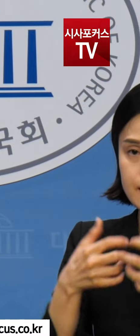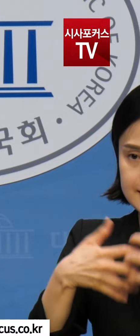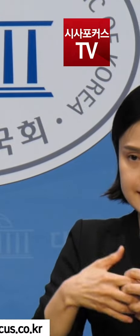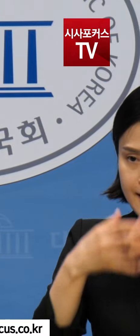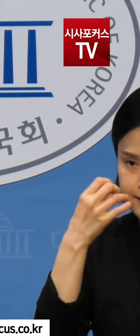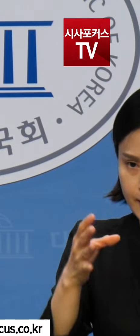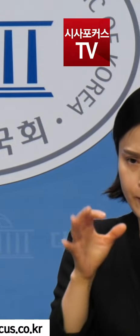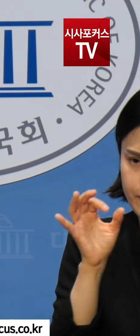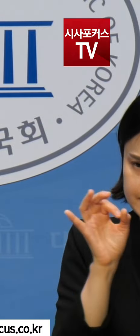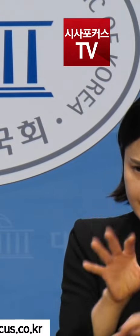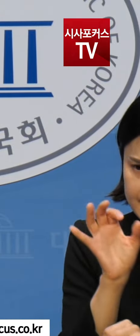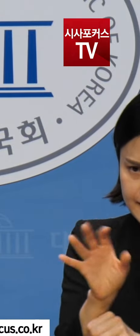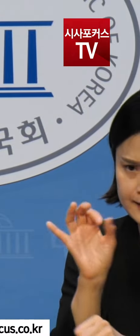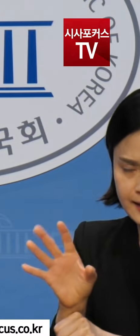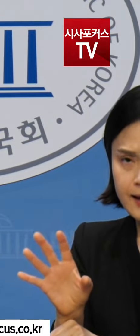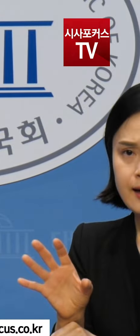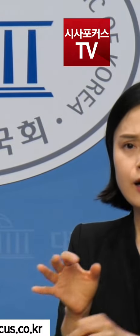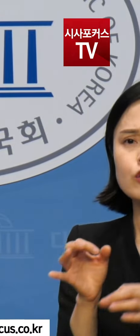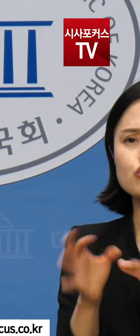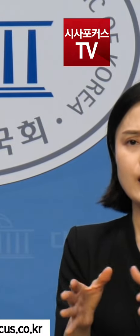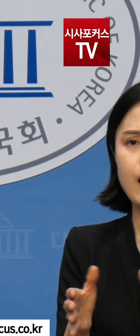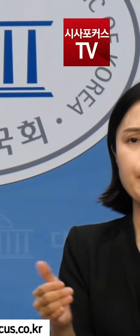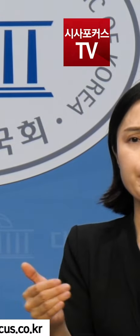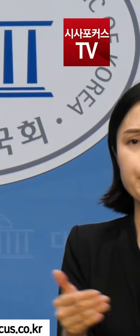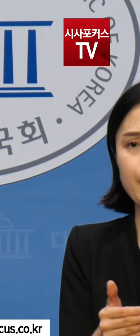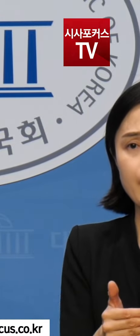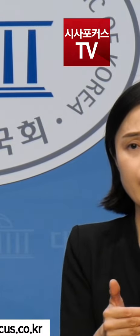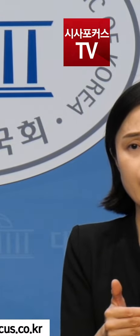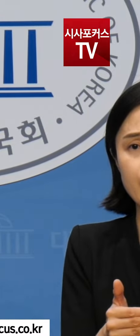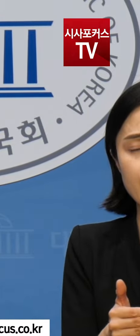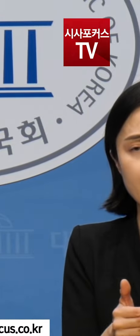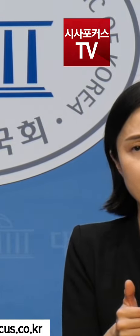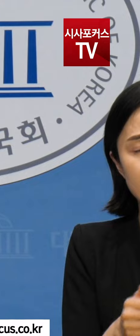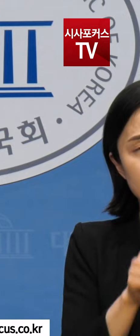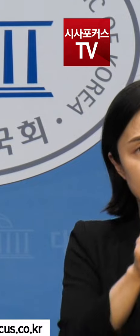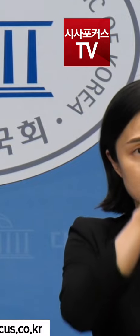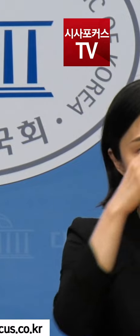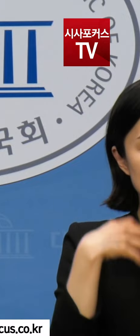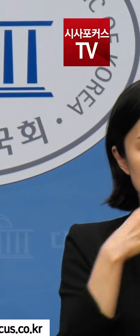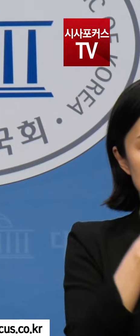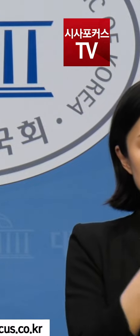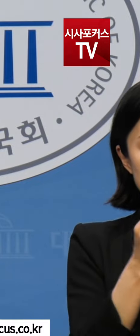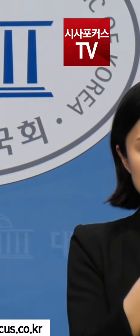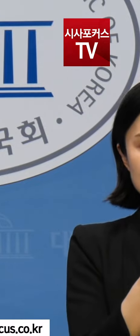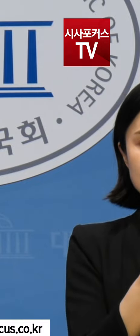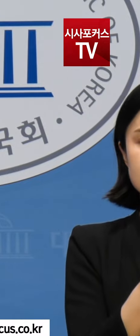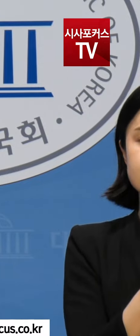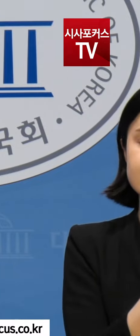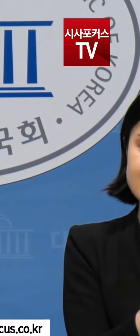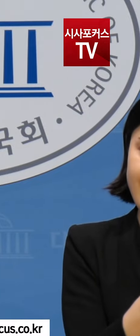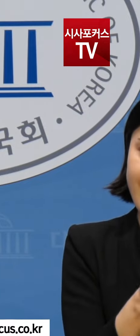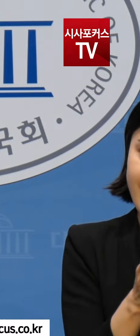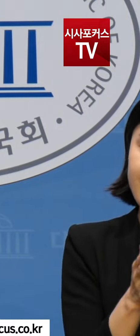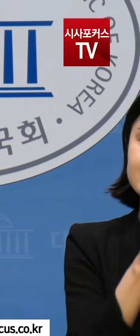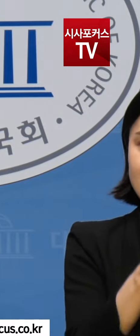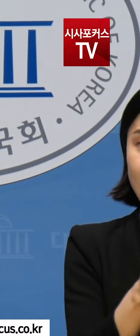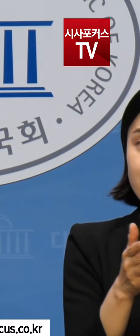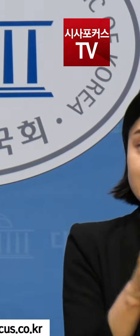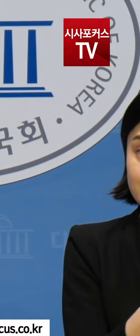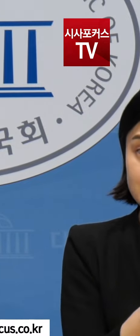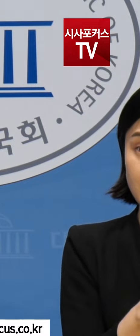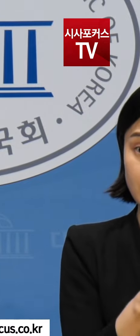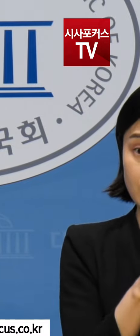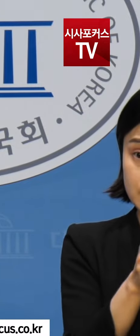조폐공사에서는 그러면서 6개월이 연장된 후에도 정부에서 법으로 시행하는 사업이니 이 사업은 변함없이